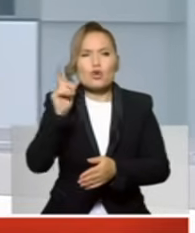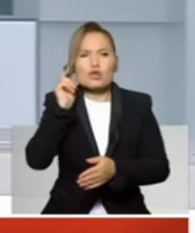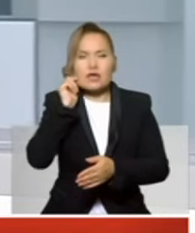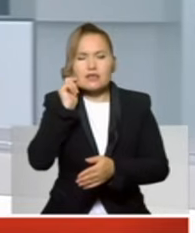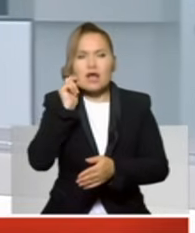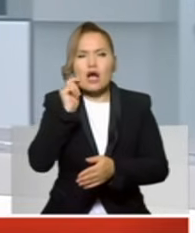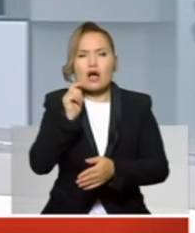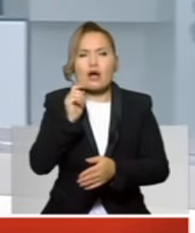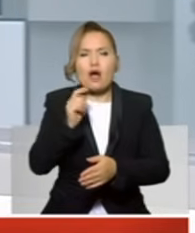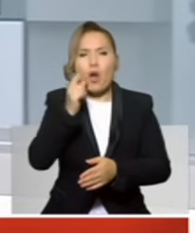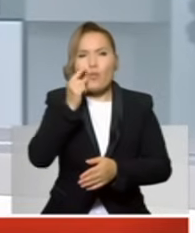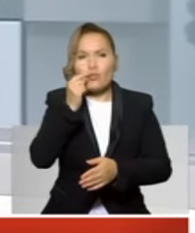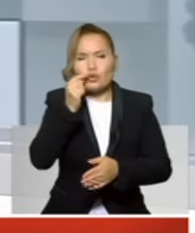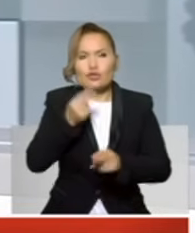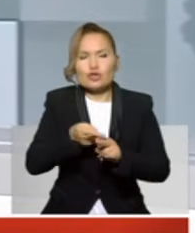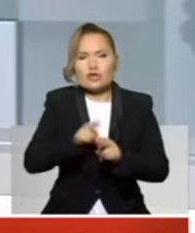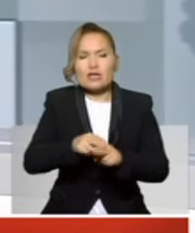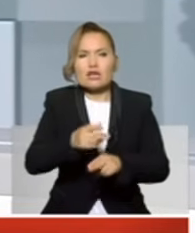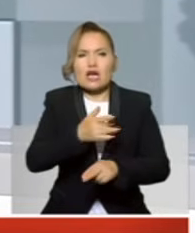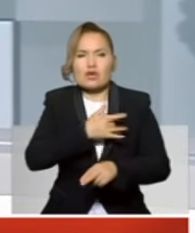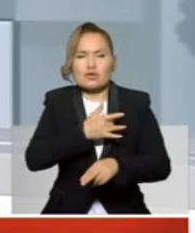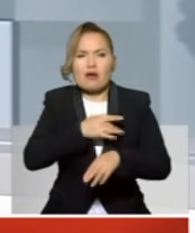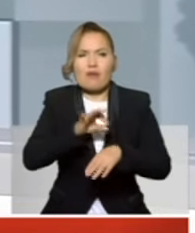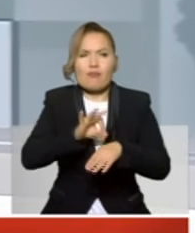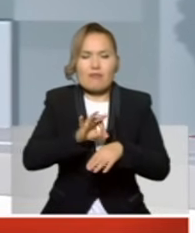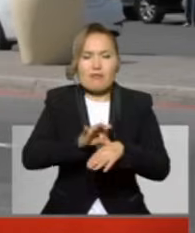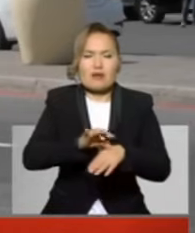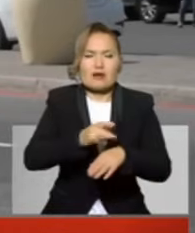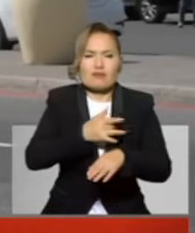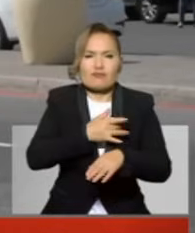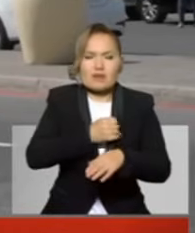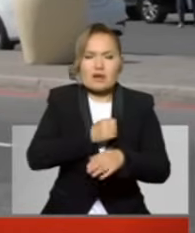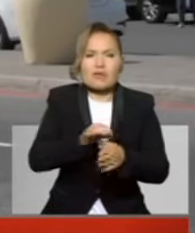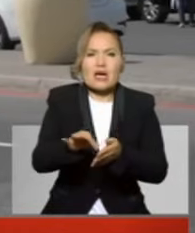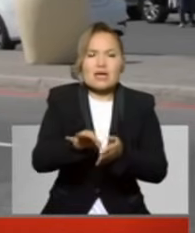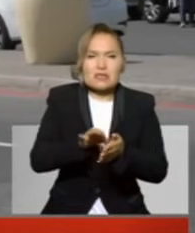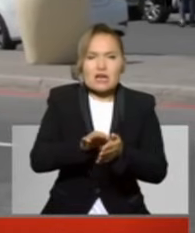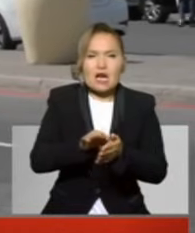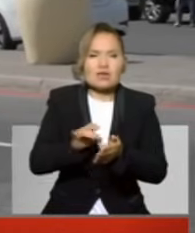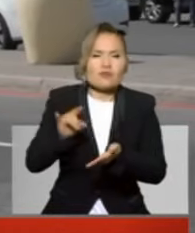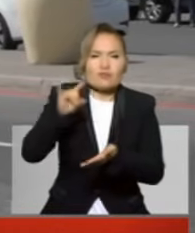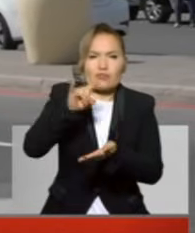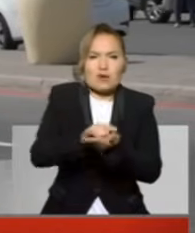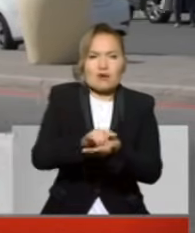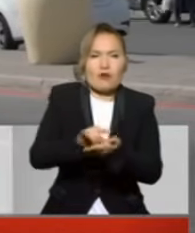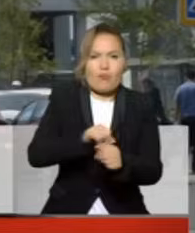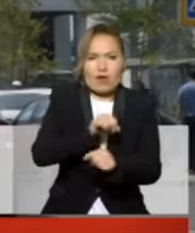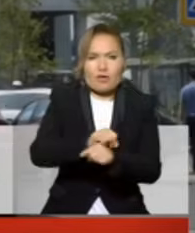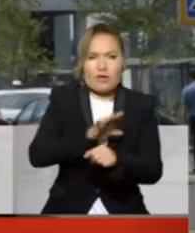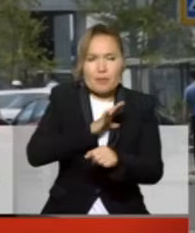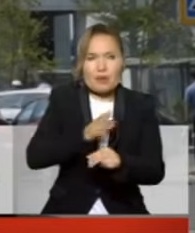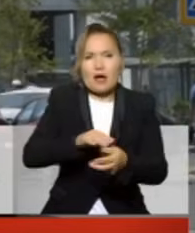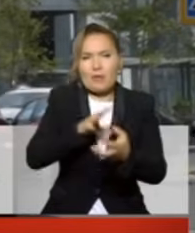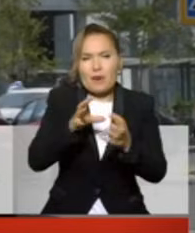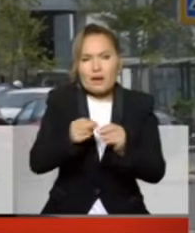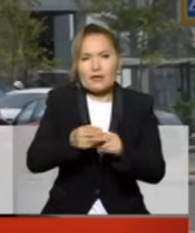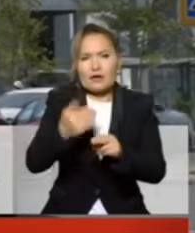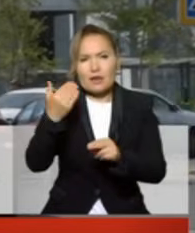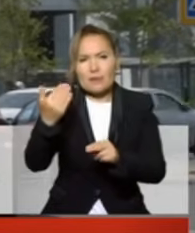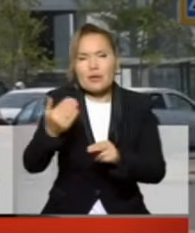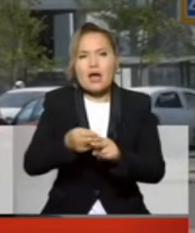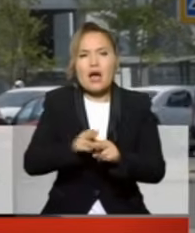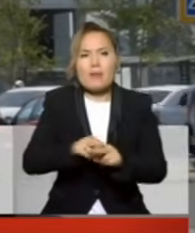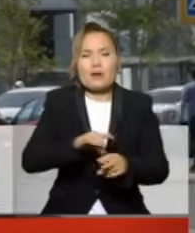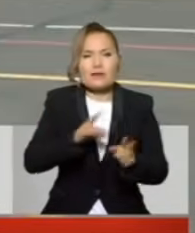жолаушының инсульт алуы. Бұл туралы Астана әуежайы хабарлады. Ұшақ жолаққа сәтті қонғанымен экипаж қателігінен сырғып